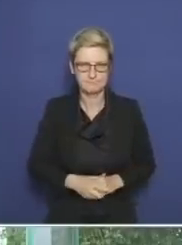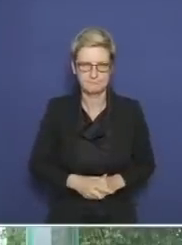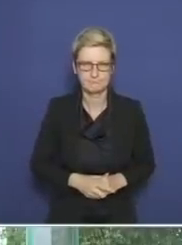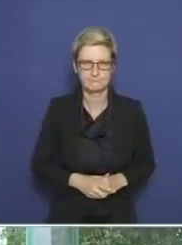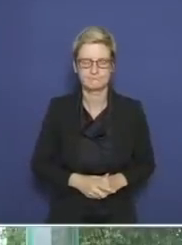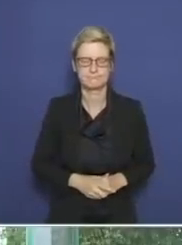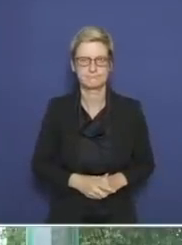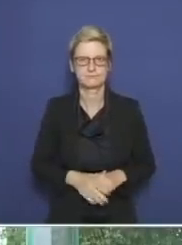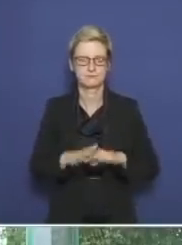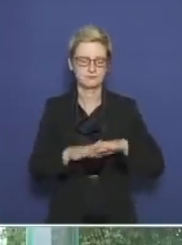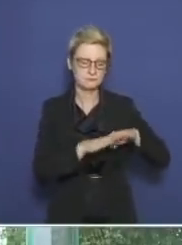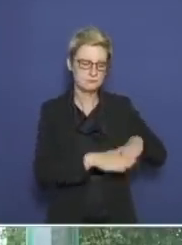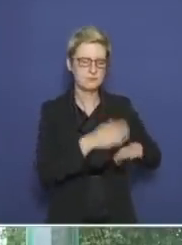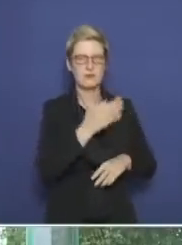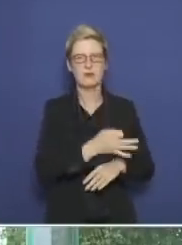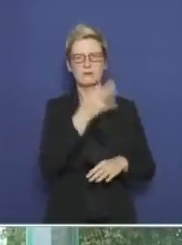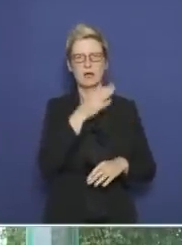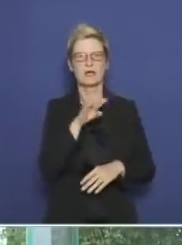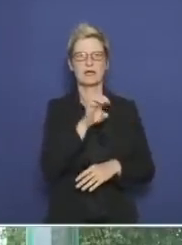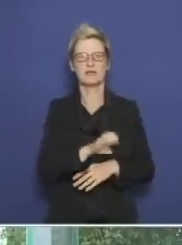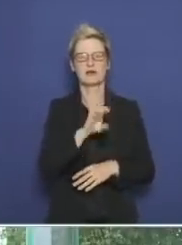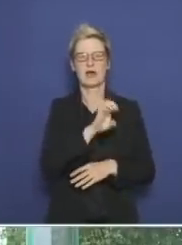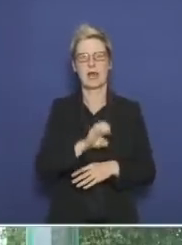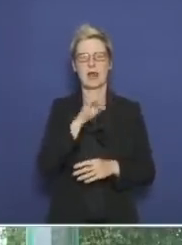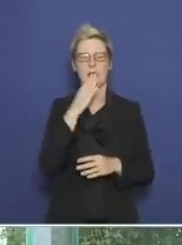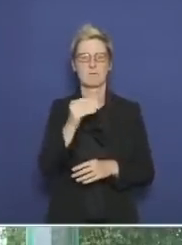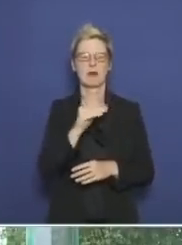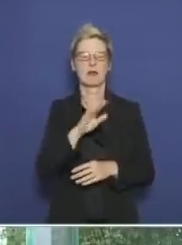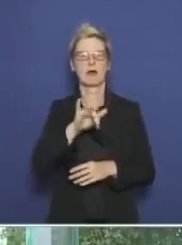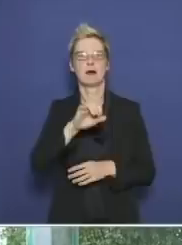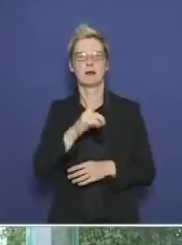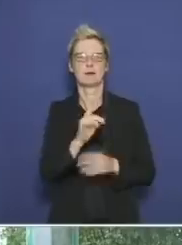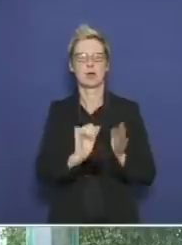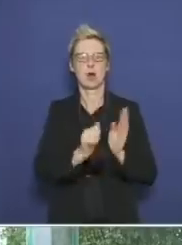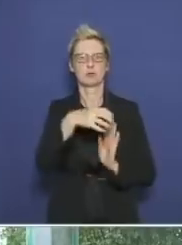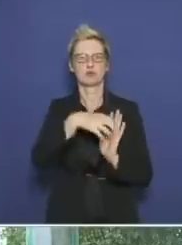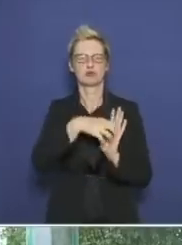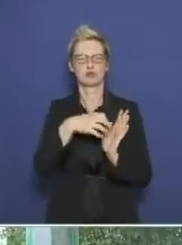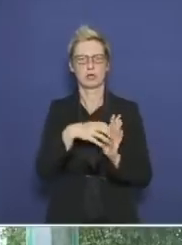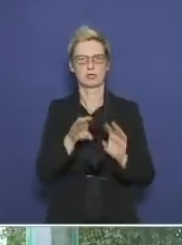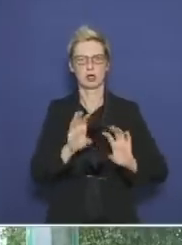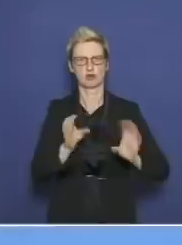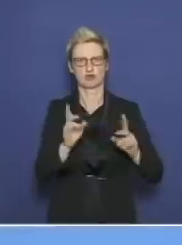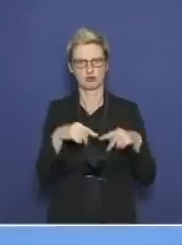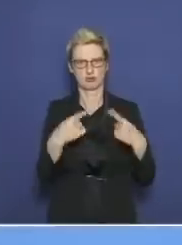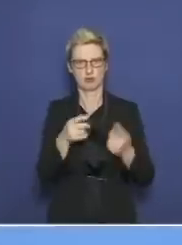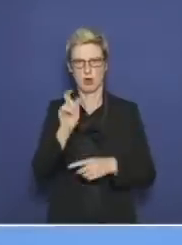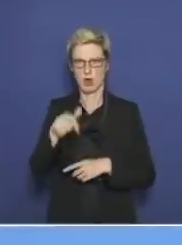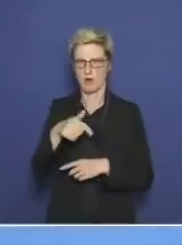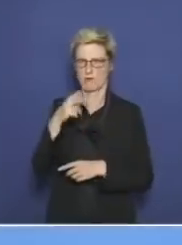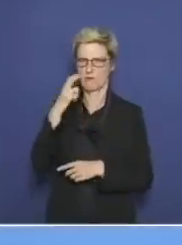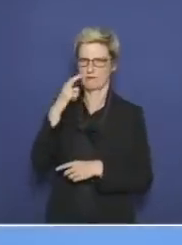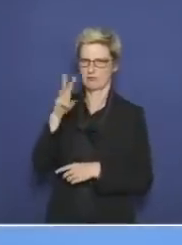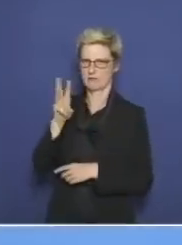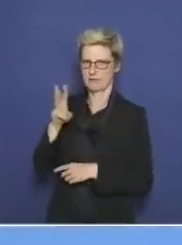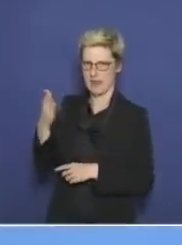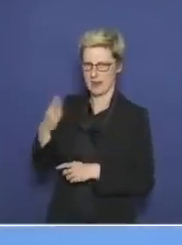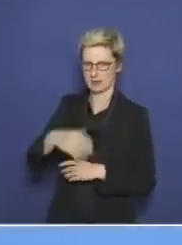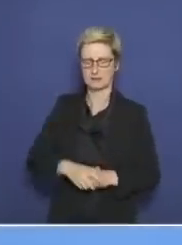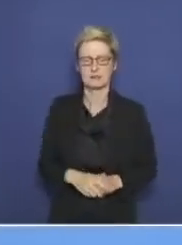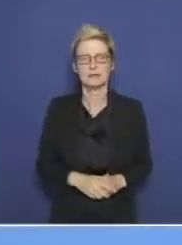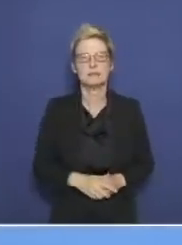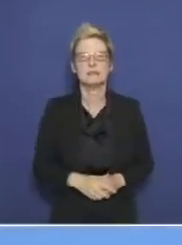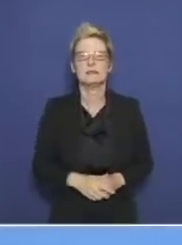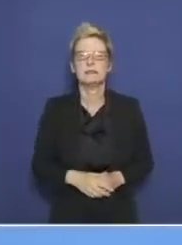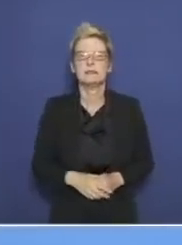Dann eine Frage von Eva Ellermann aus dem ARD Hauptstadtstudio an Herrn Wieler. Was halten Sie